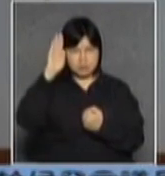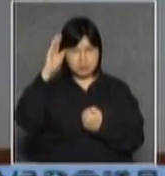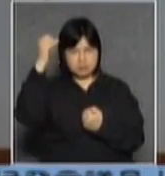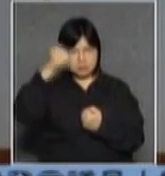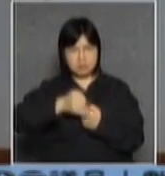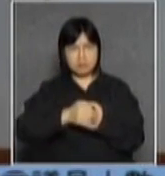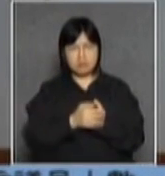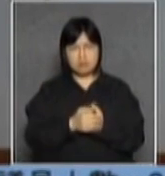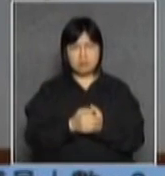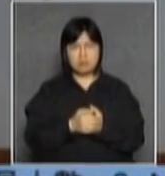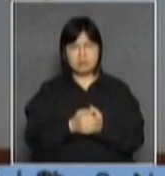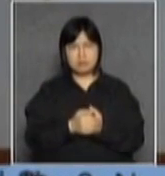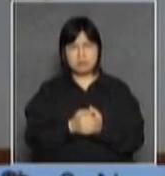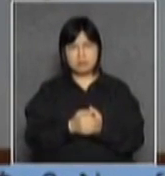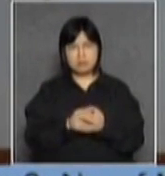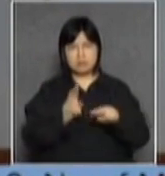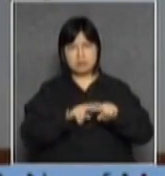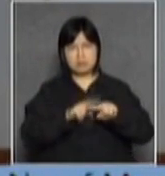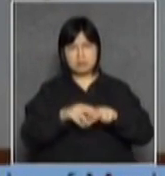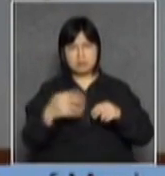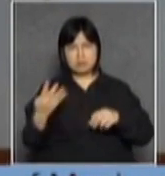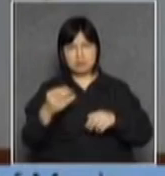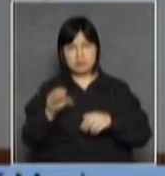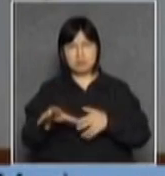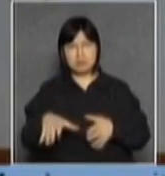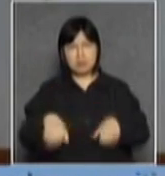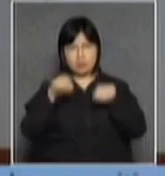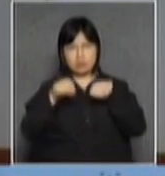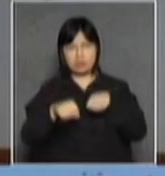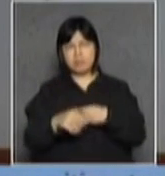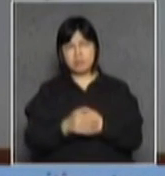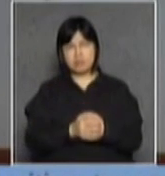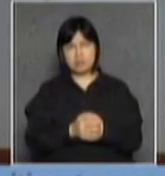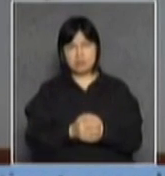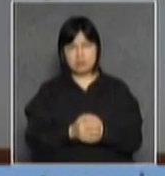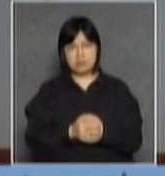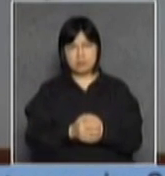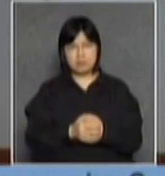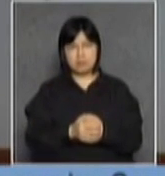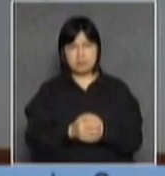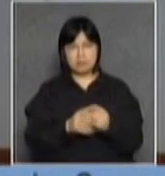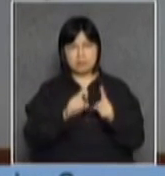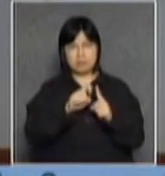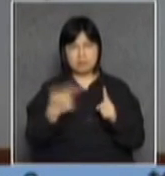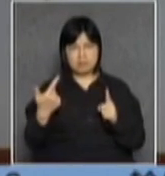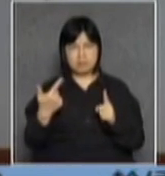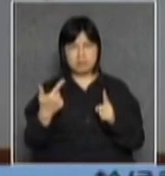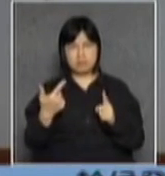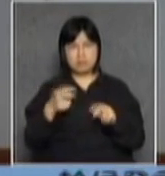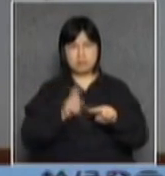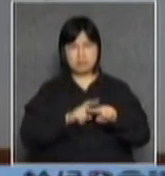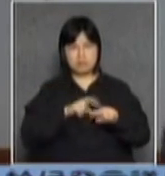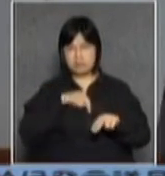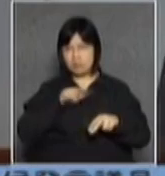係大陸係用40000億嚟救市嘛。在这个1998年的时候，大陆必须找